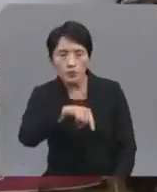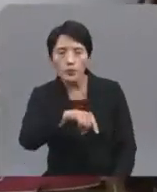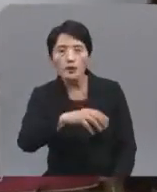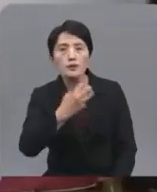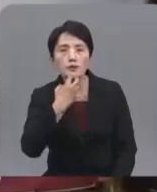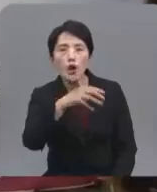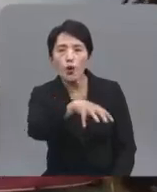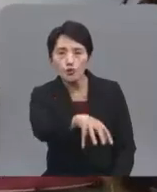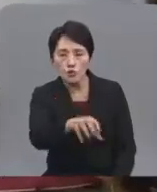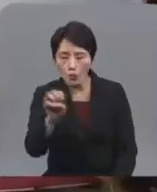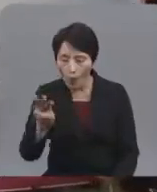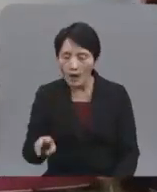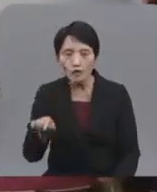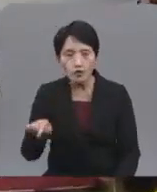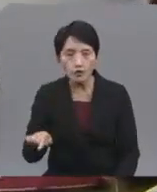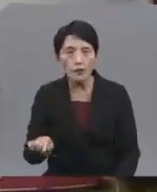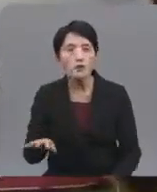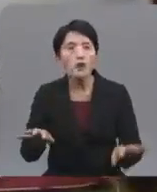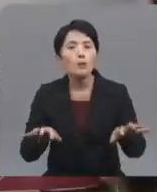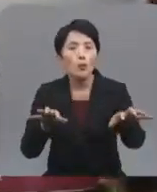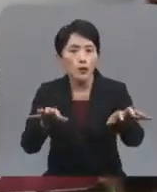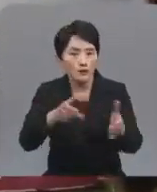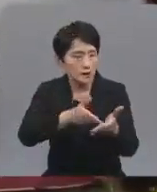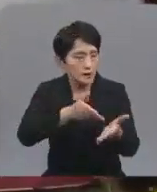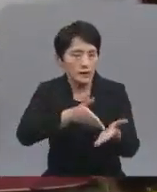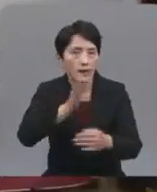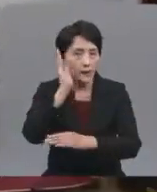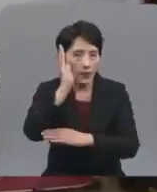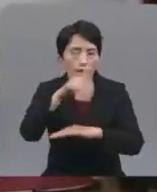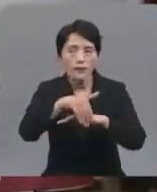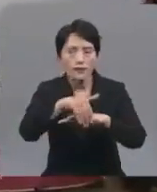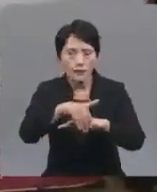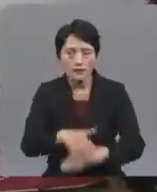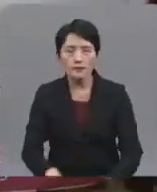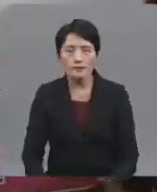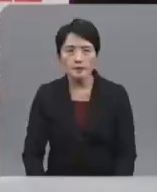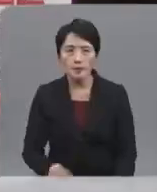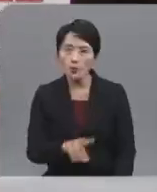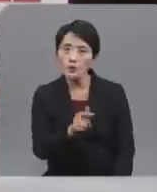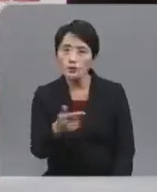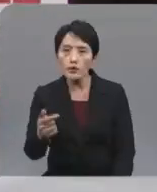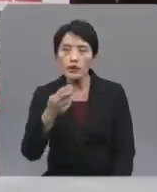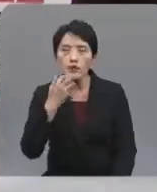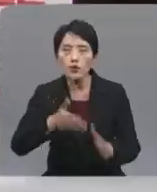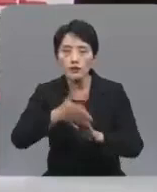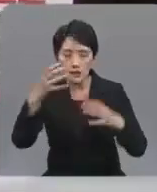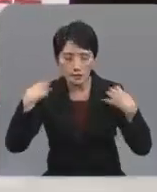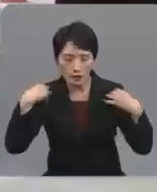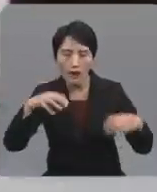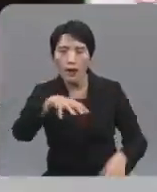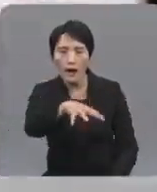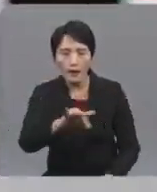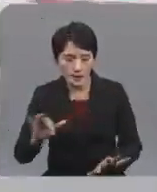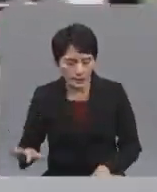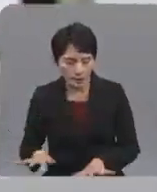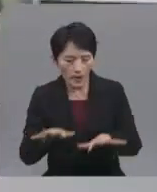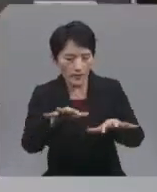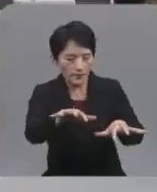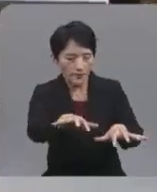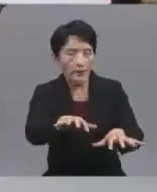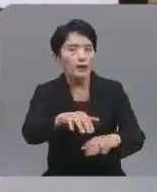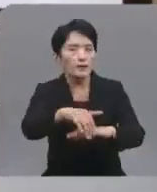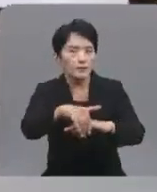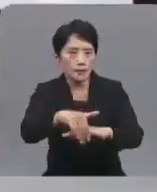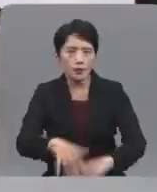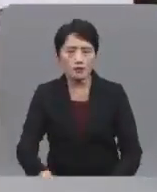ký kết vào năm 1965 sẽ tham gia đóng góp cho quỹ Lần này chính phủ Hàn Quốc bày tỏ kỳ vọng các doanh nghiệp Nhật Bản sẽ tự nguyện tham gia